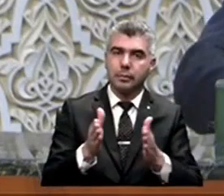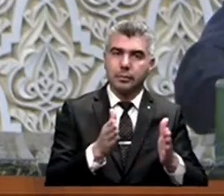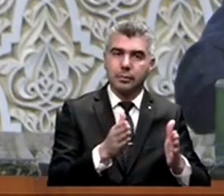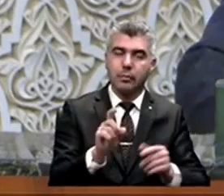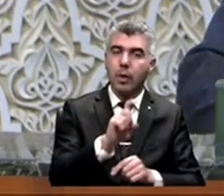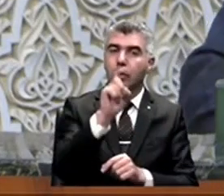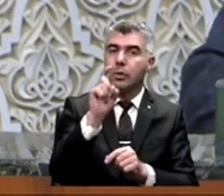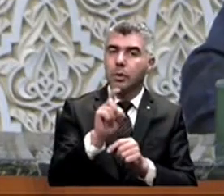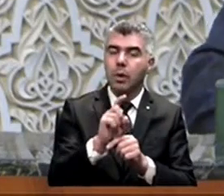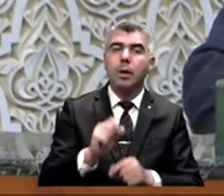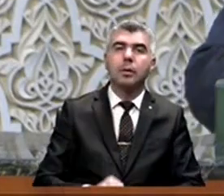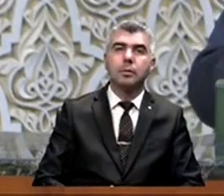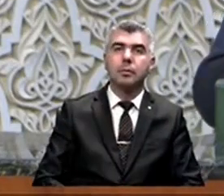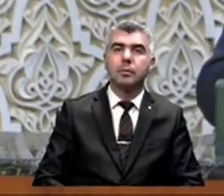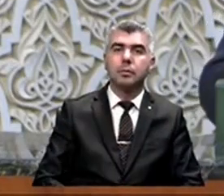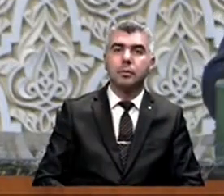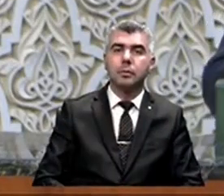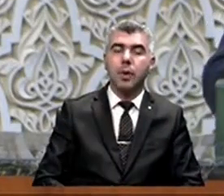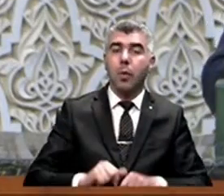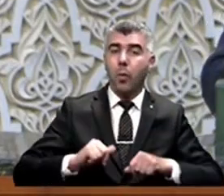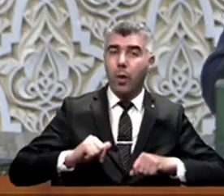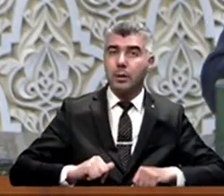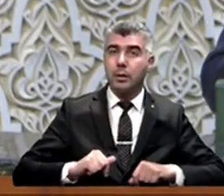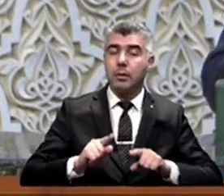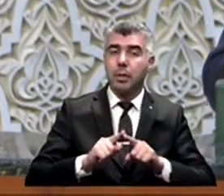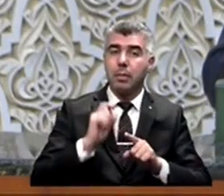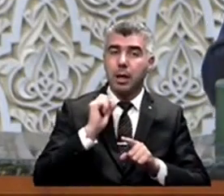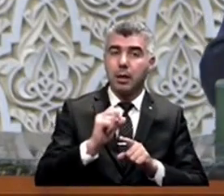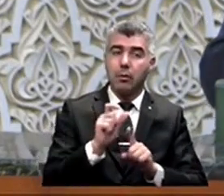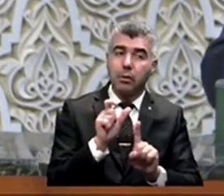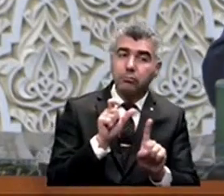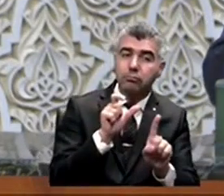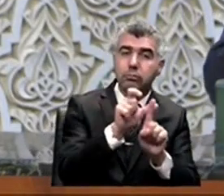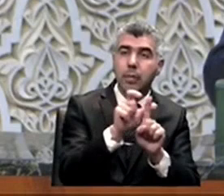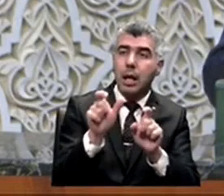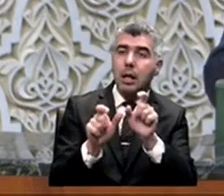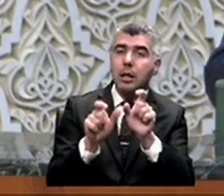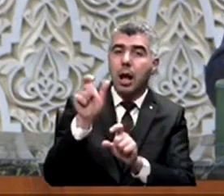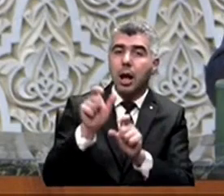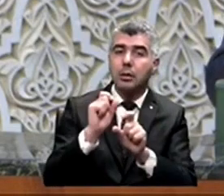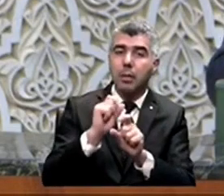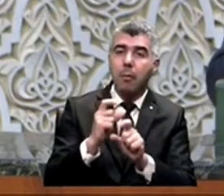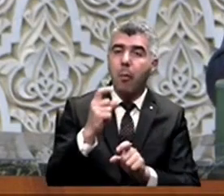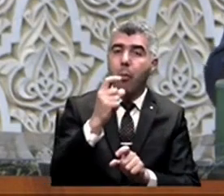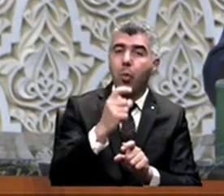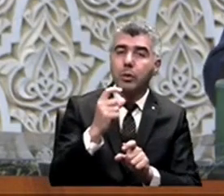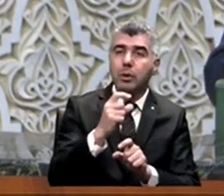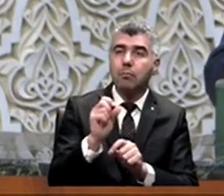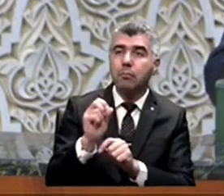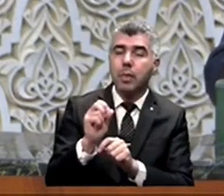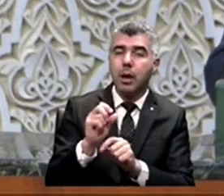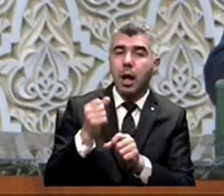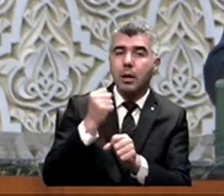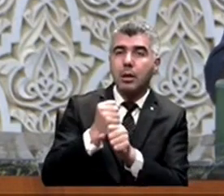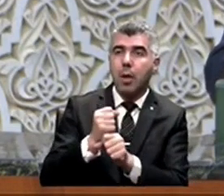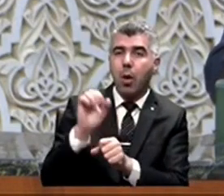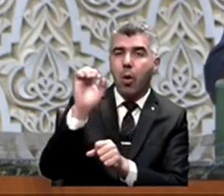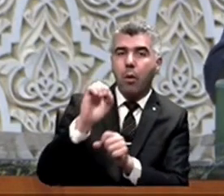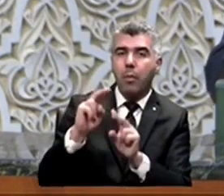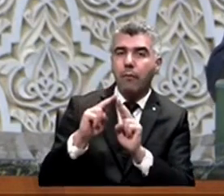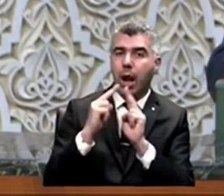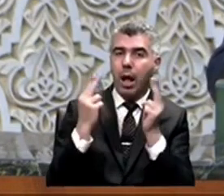السؤال الرابع يا سيدي الوزير حول موضوع حماية الأمن الروحي للمواطنين المغاربة القاطنين بالخارج. أعطي الكلمة